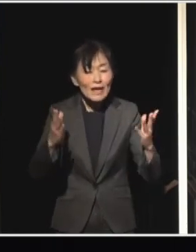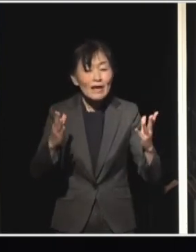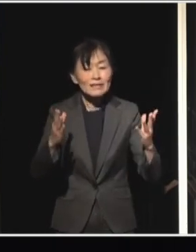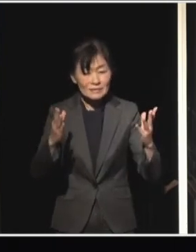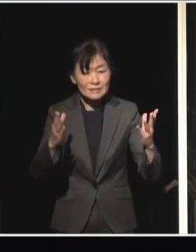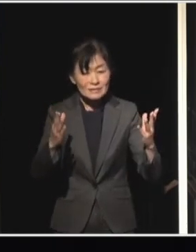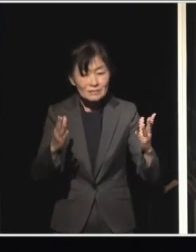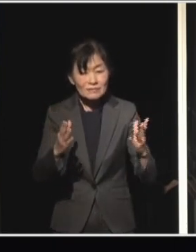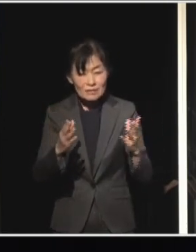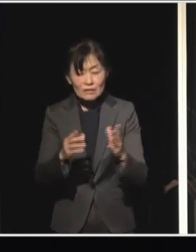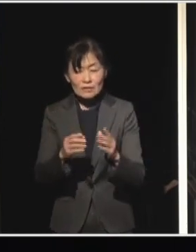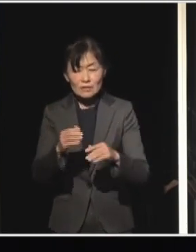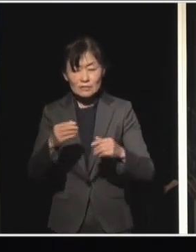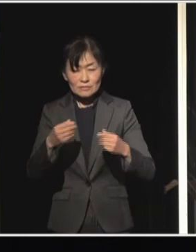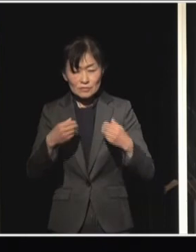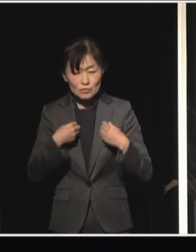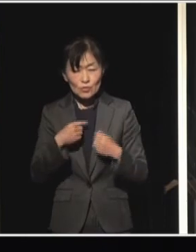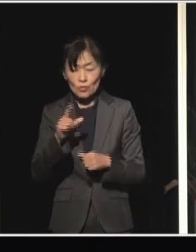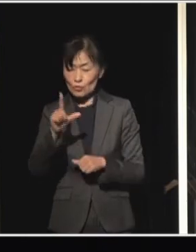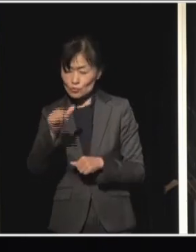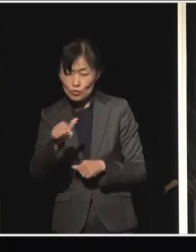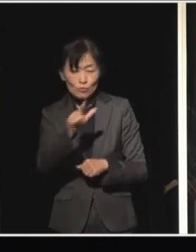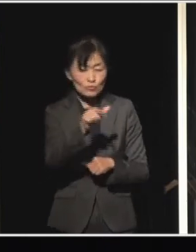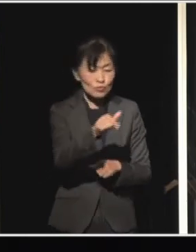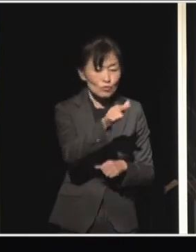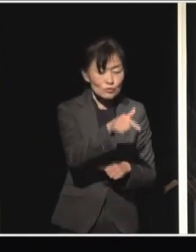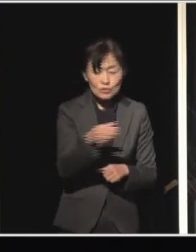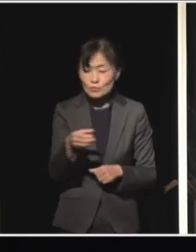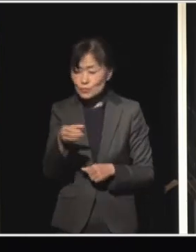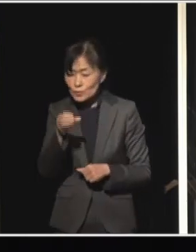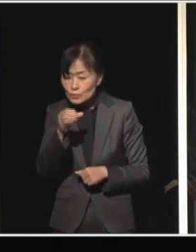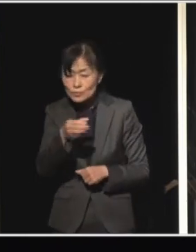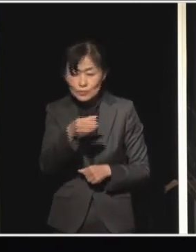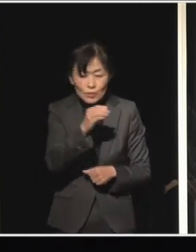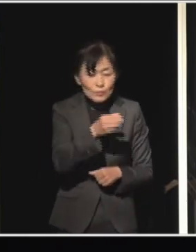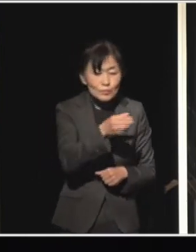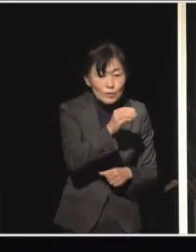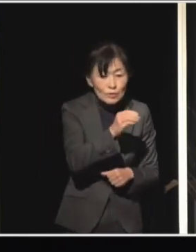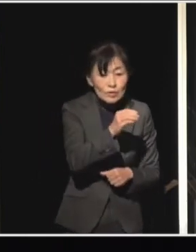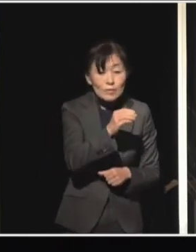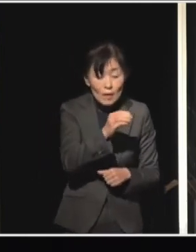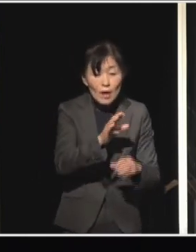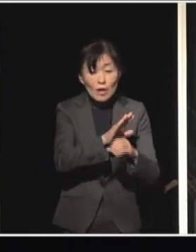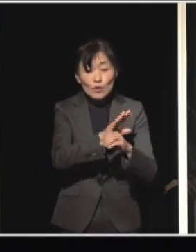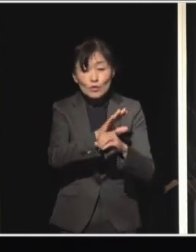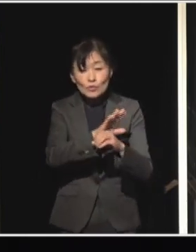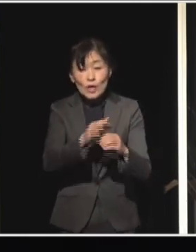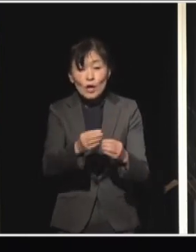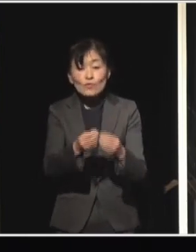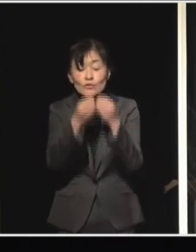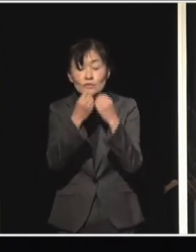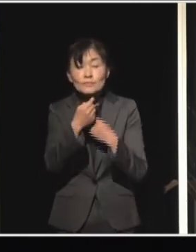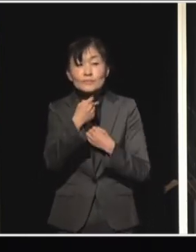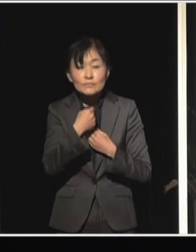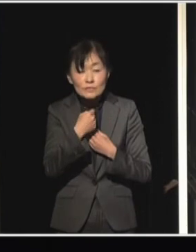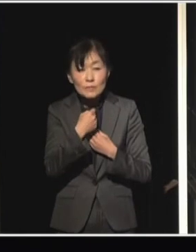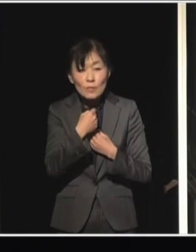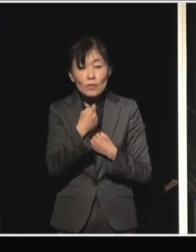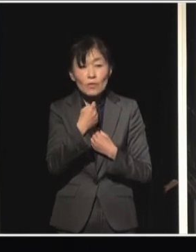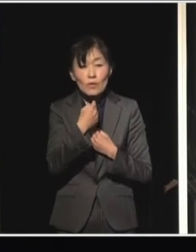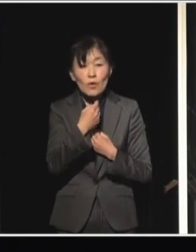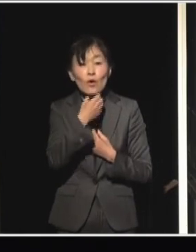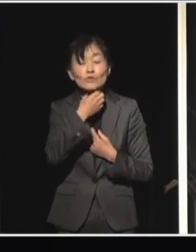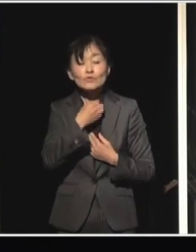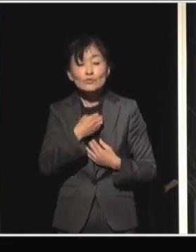15分ごとに水を取得時の部のは良いそうですと技術が口に入ったとしても水と方の鳴り物によって食堂